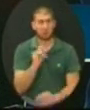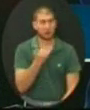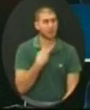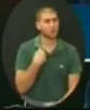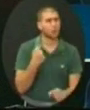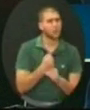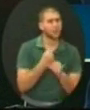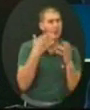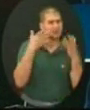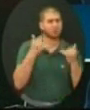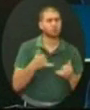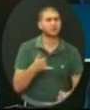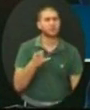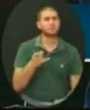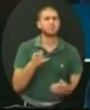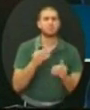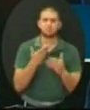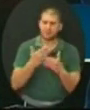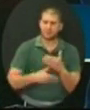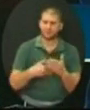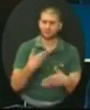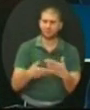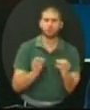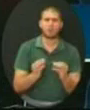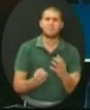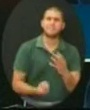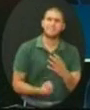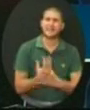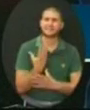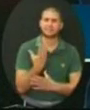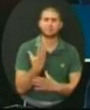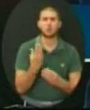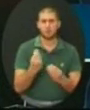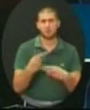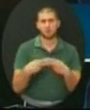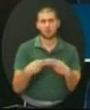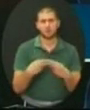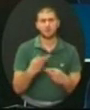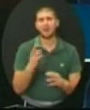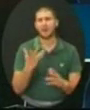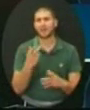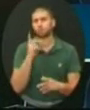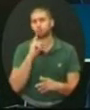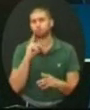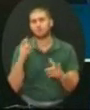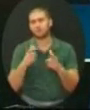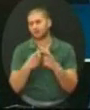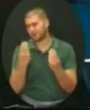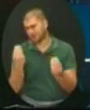אנחנו עוסקים עכשיו באמת בישורת האחרונה של המייסדים, ותכף נגיש... איך יקראו למפלגה? לא,